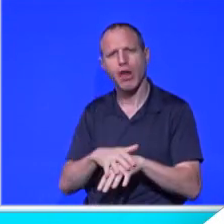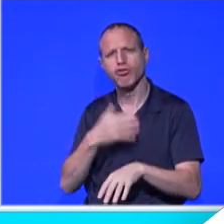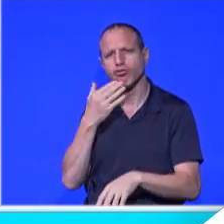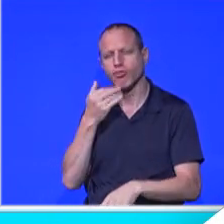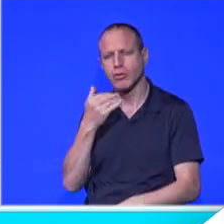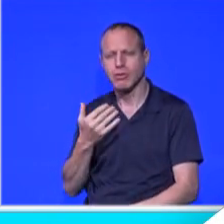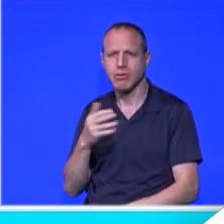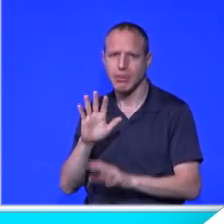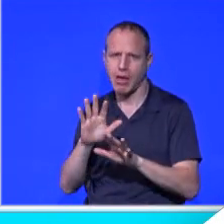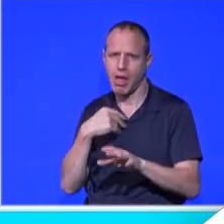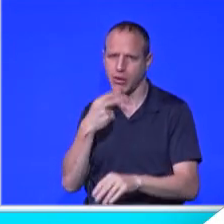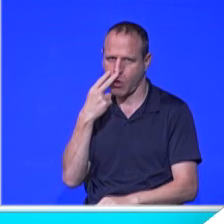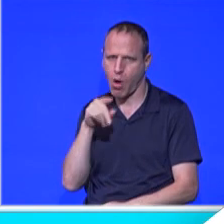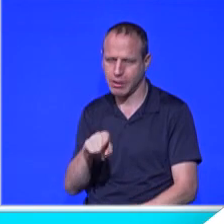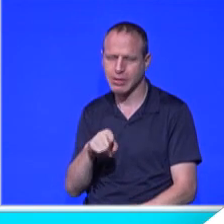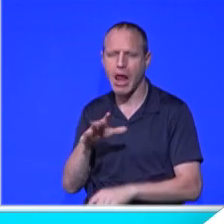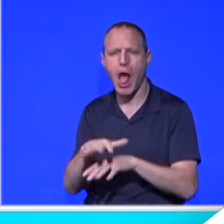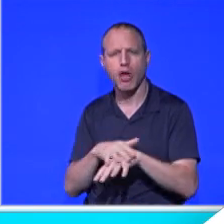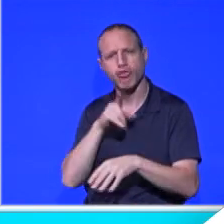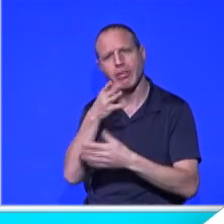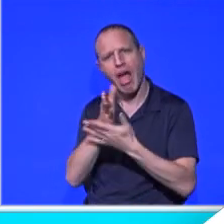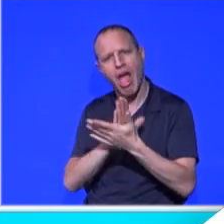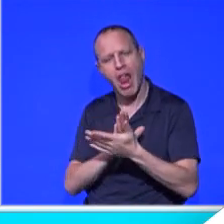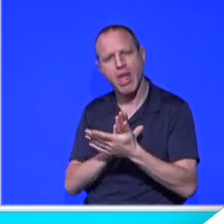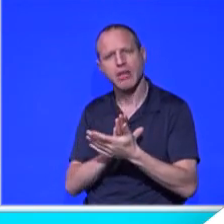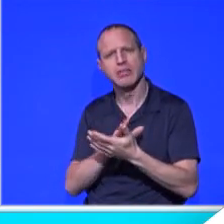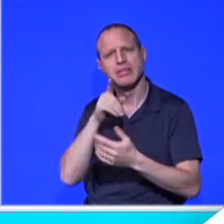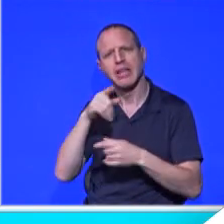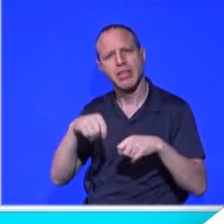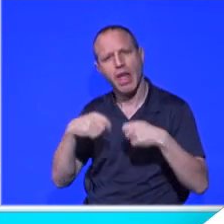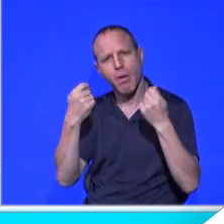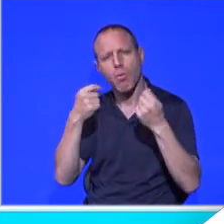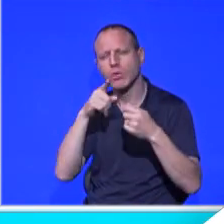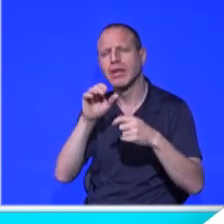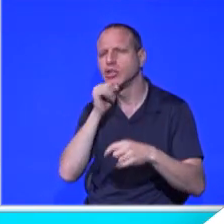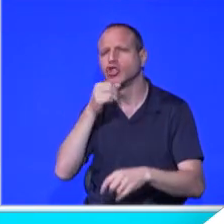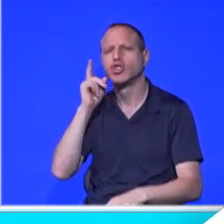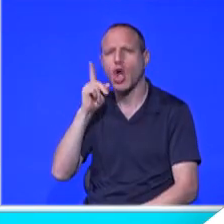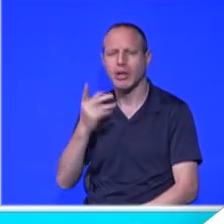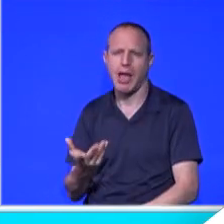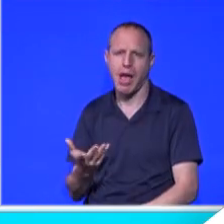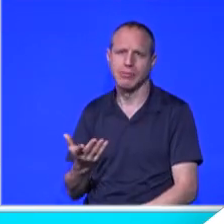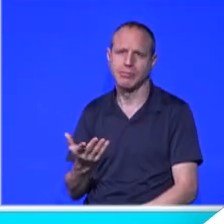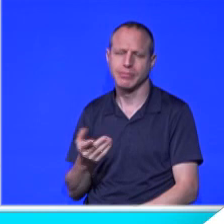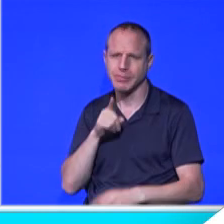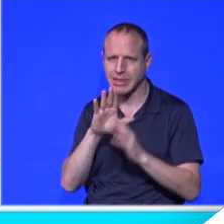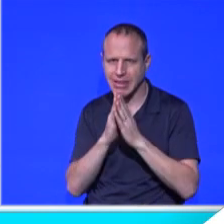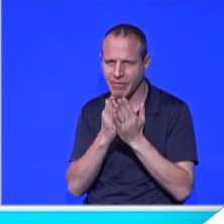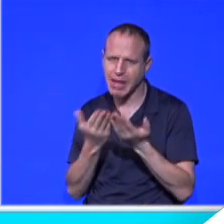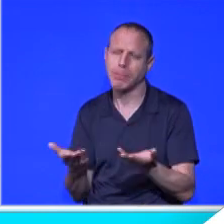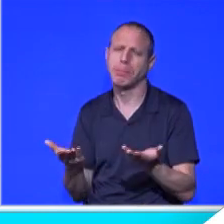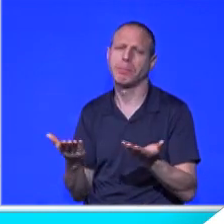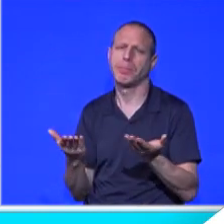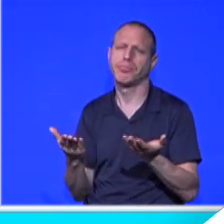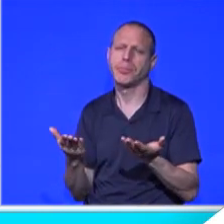יהודי. ככה אני רואה את זה, זה להרגיש שאתה חלק, זה תרבות, זה היסטוריה, זה ספרים,